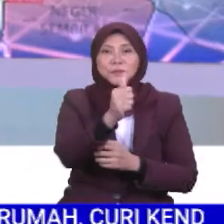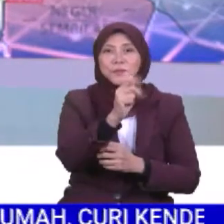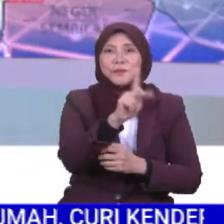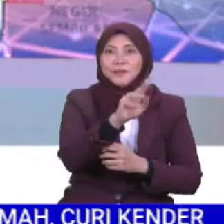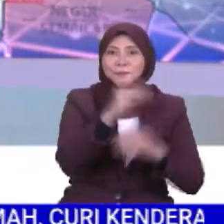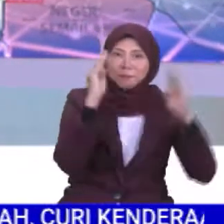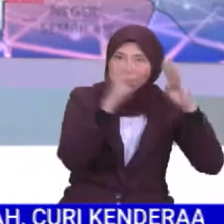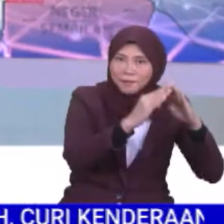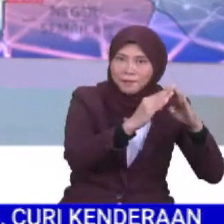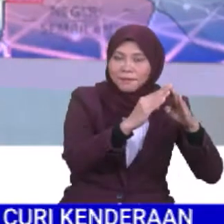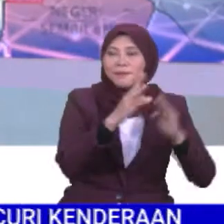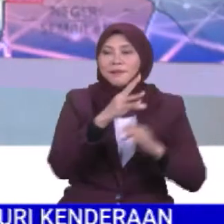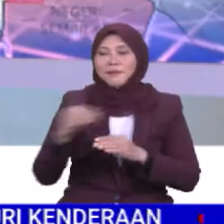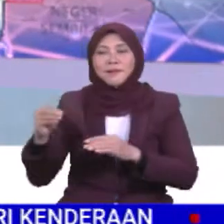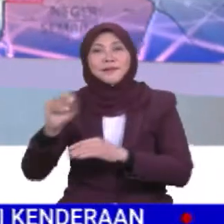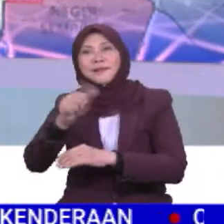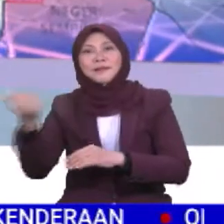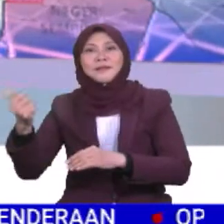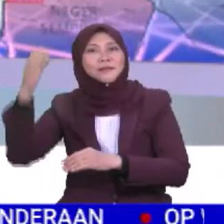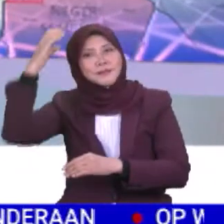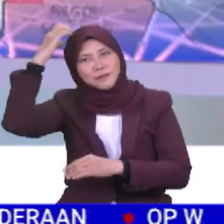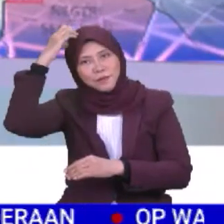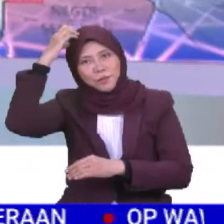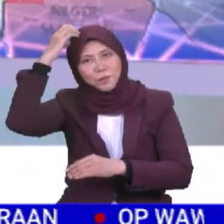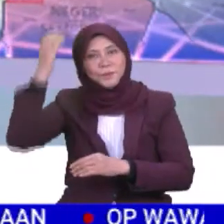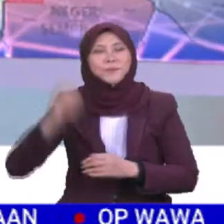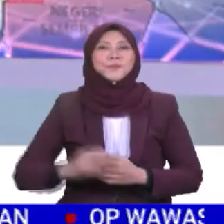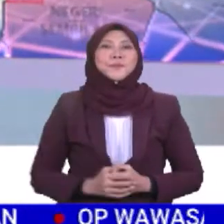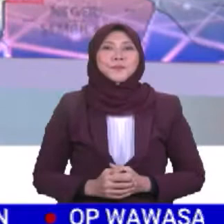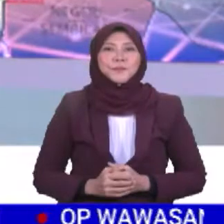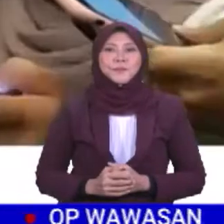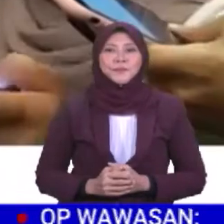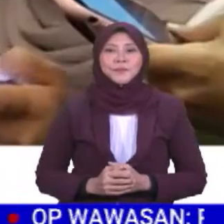km di Pahang mana kalian selebihnya di Selangor